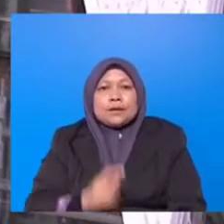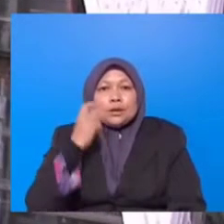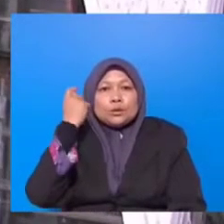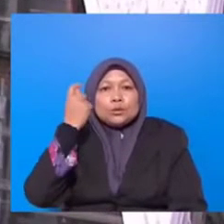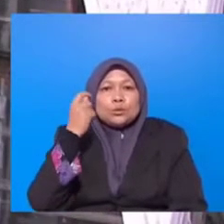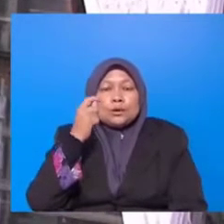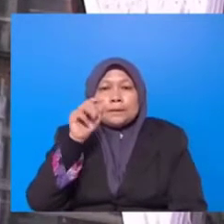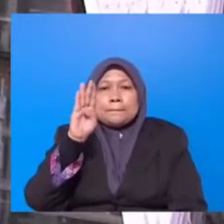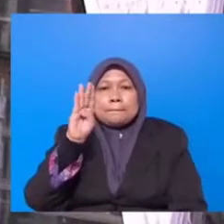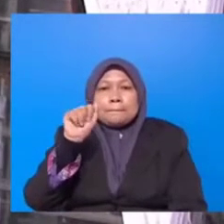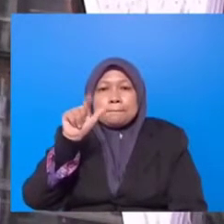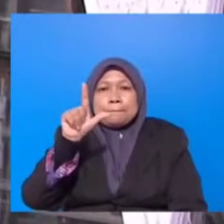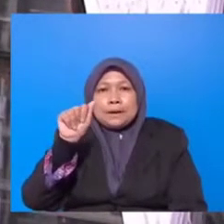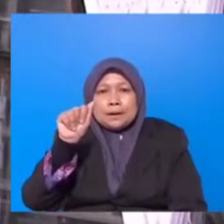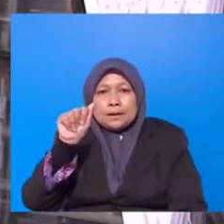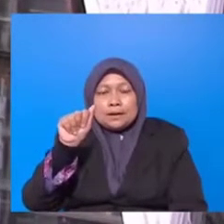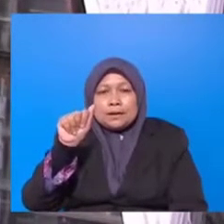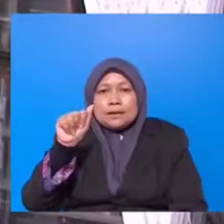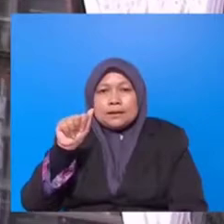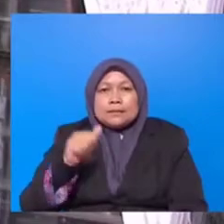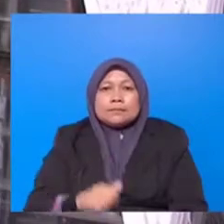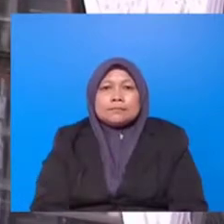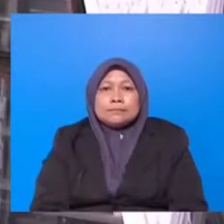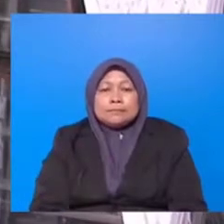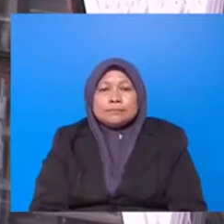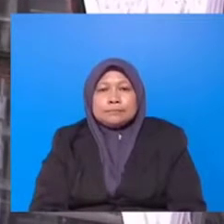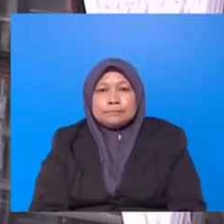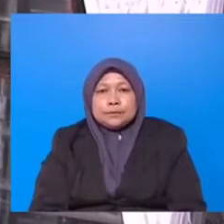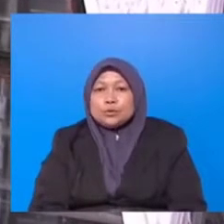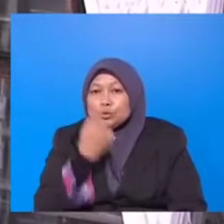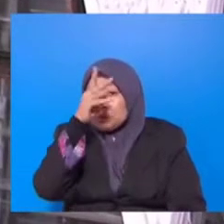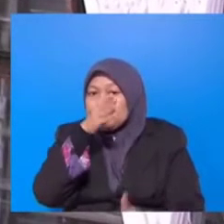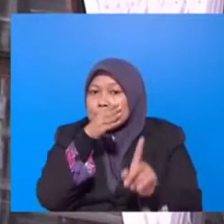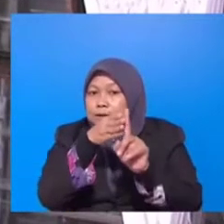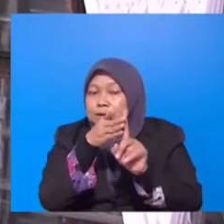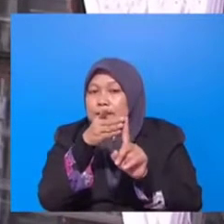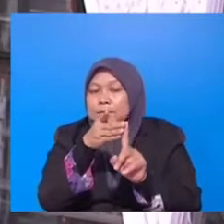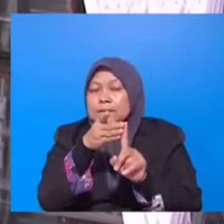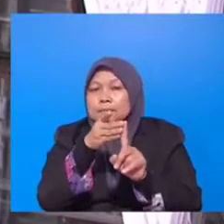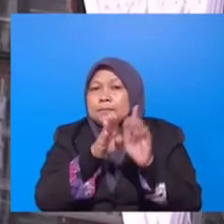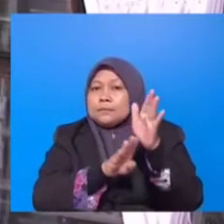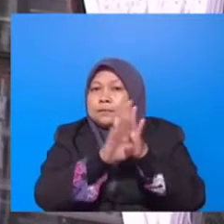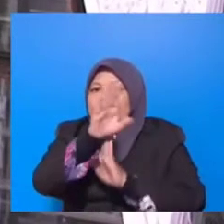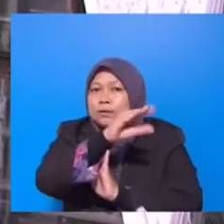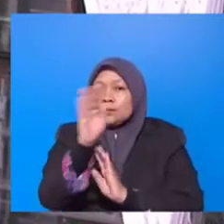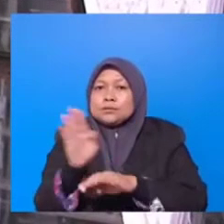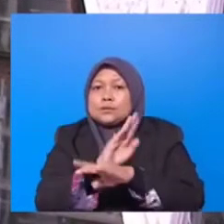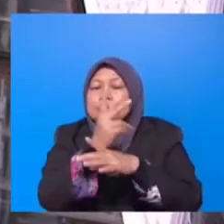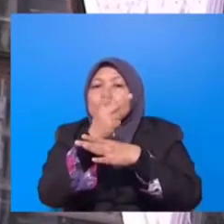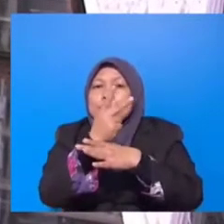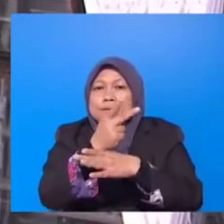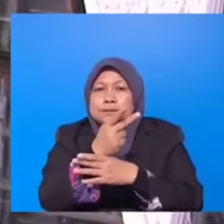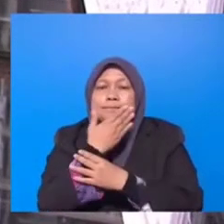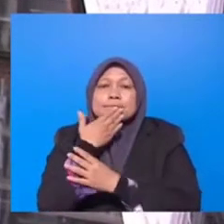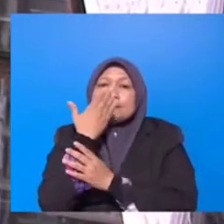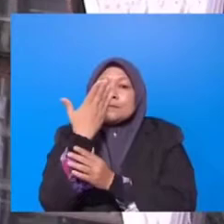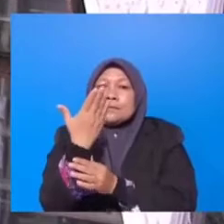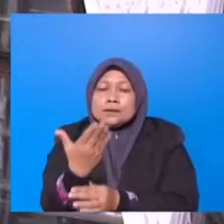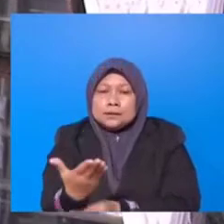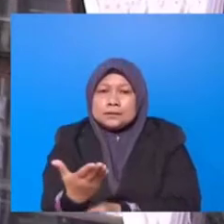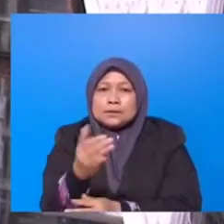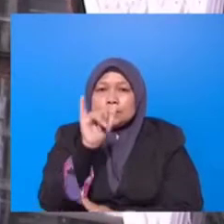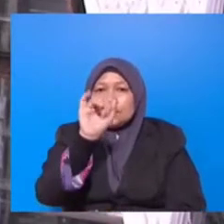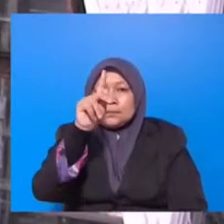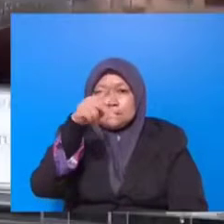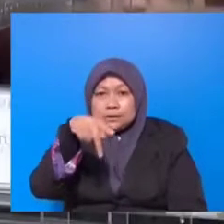Tuan Bala Subramaniam, anak lelaki Nachiappan, kepada Menteri Pembangunan Usahawan dan Koperasi. Terima kasih Tan Sri